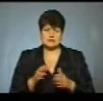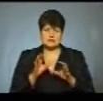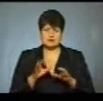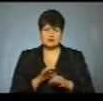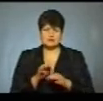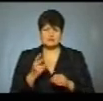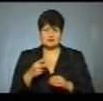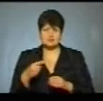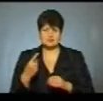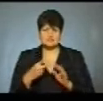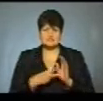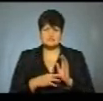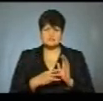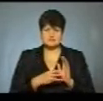номер